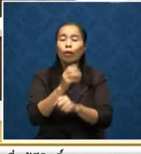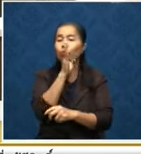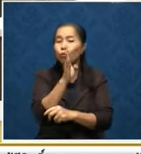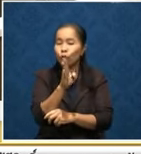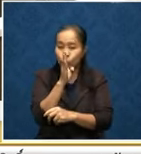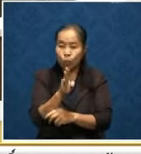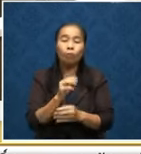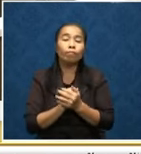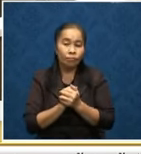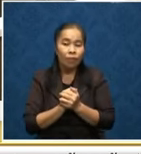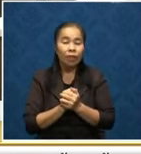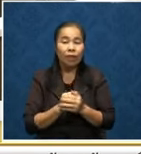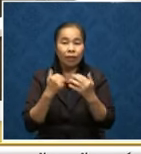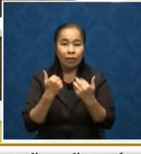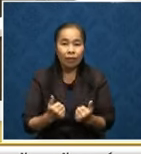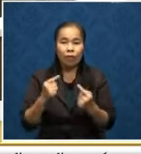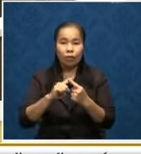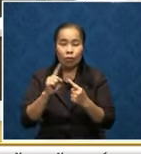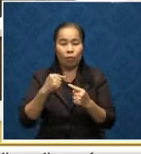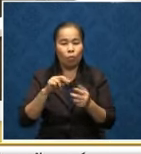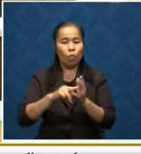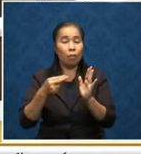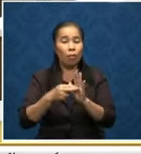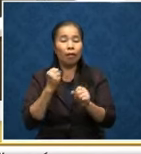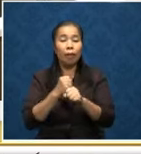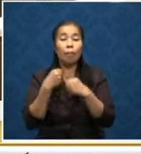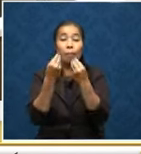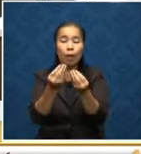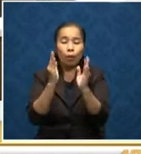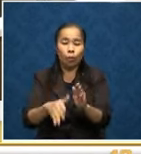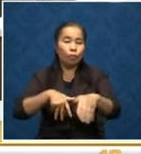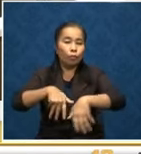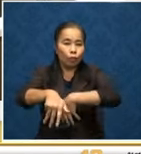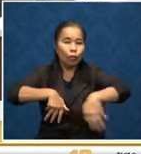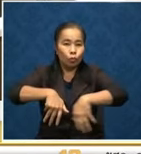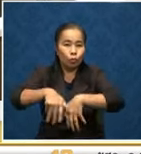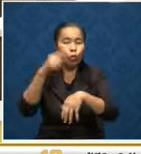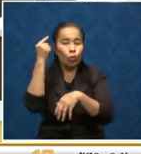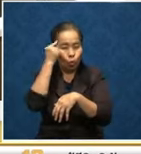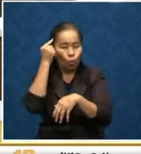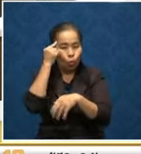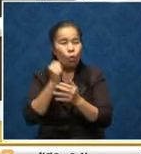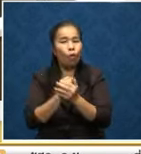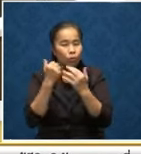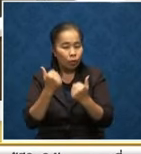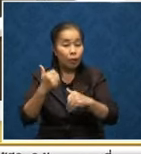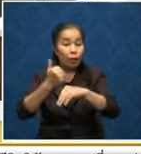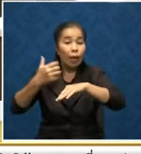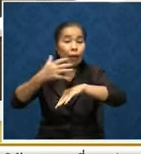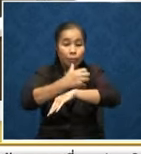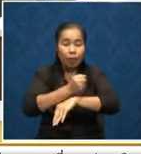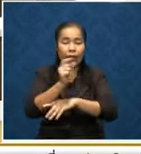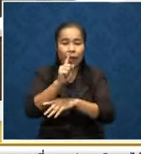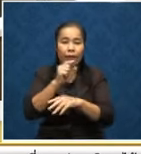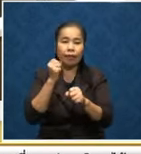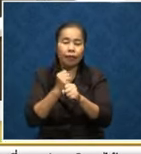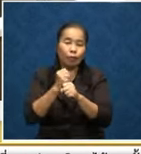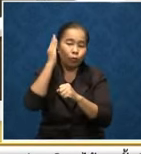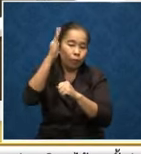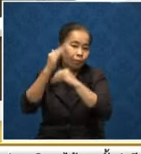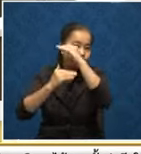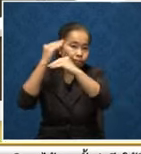ญญาณเหล่านี้ได้ส่งผลให้พี่น้องประชาชนได้เห็นถึงทิศทางของบ้านเมืองที่ไปสู่ทางที่คลี่คล